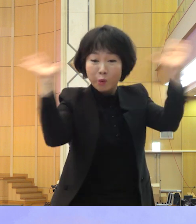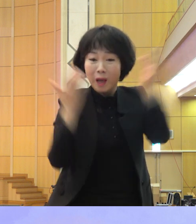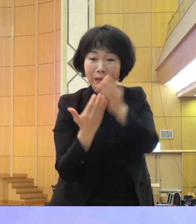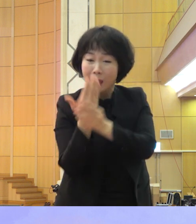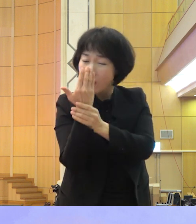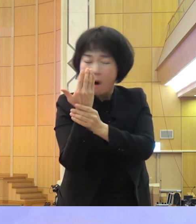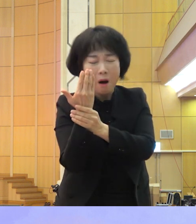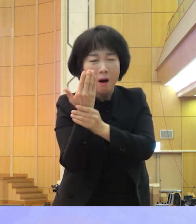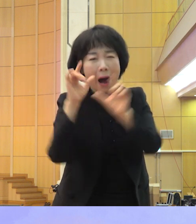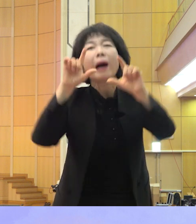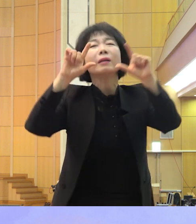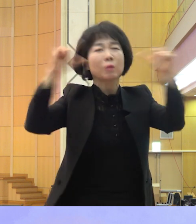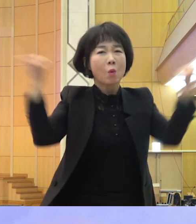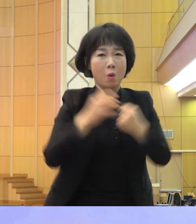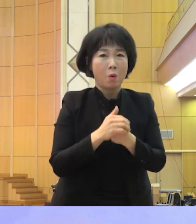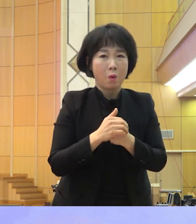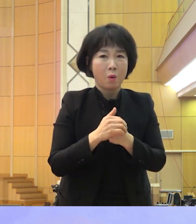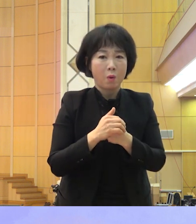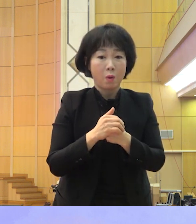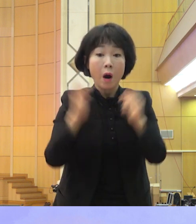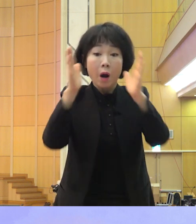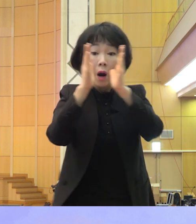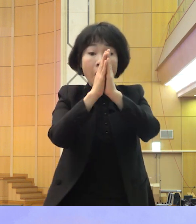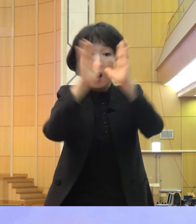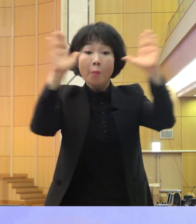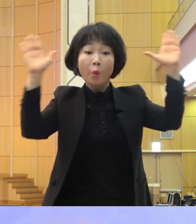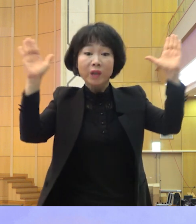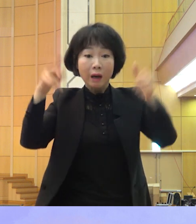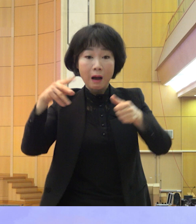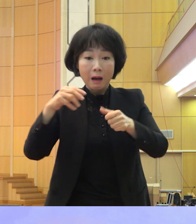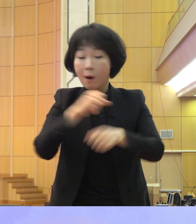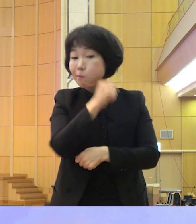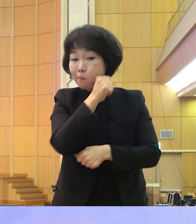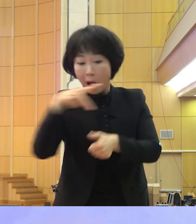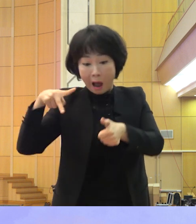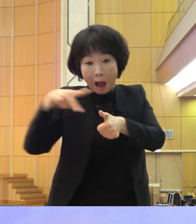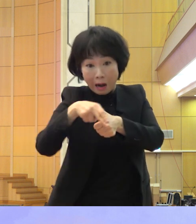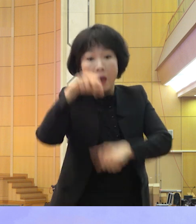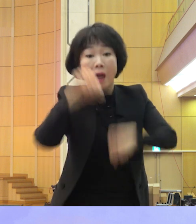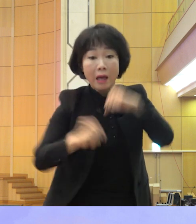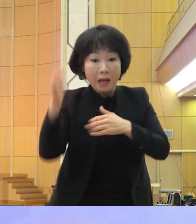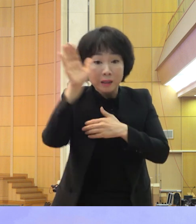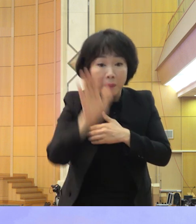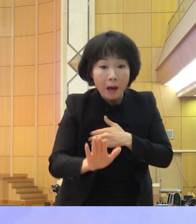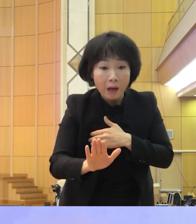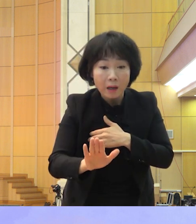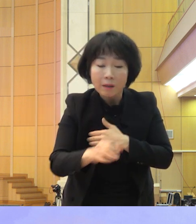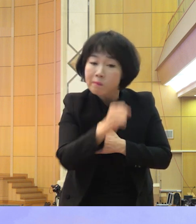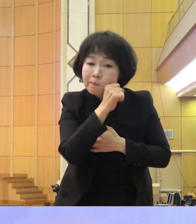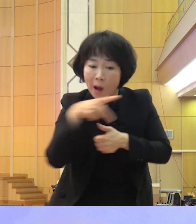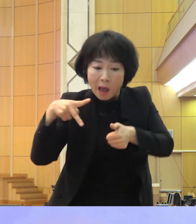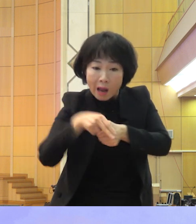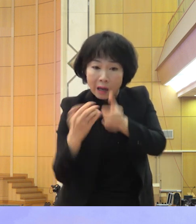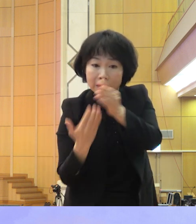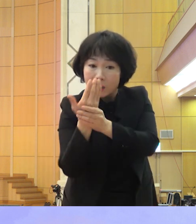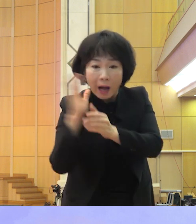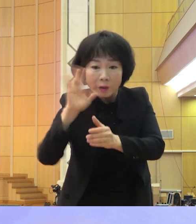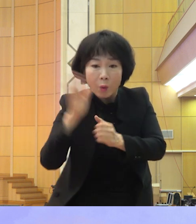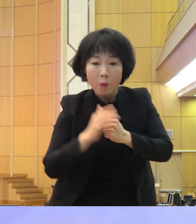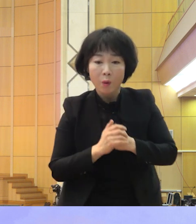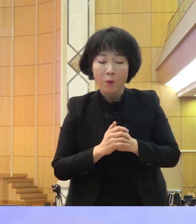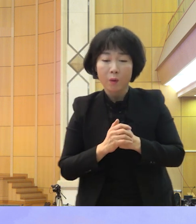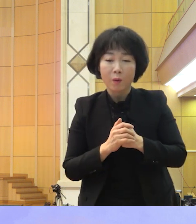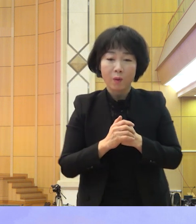모세에게 난 것이 아니요 모세가 할례를 행했지만 할례가 모세에게 난 것이